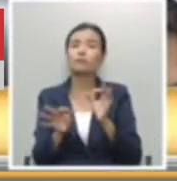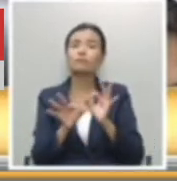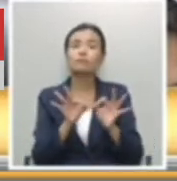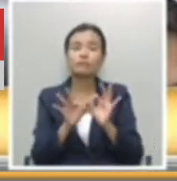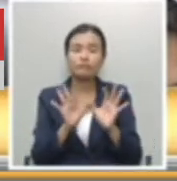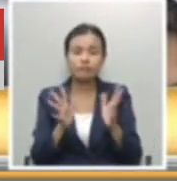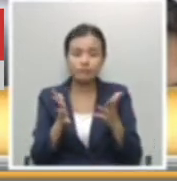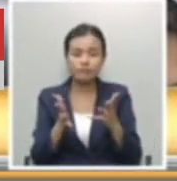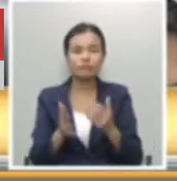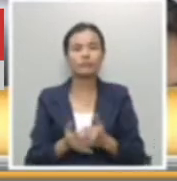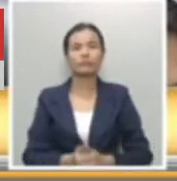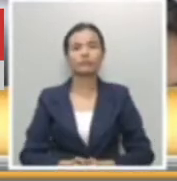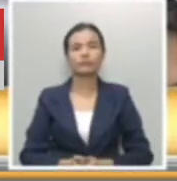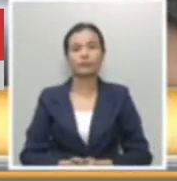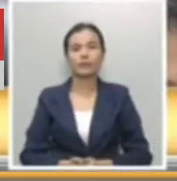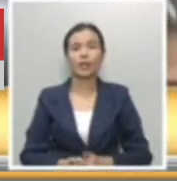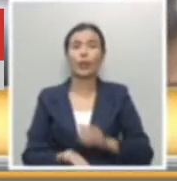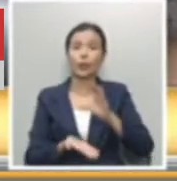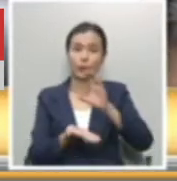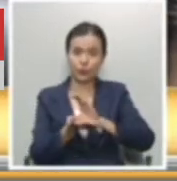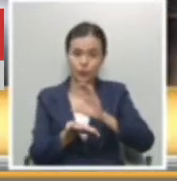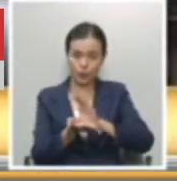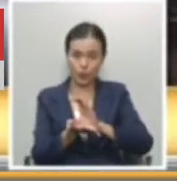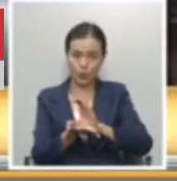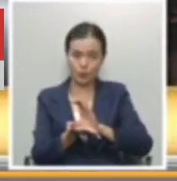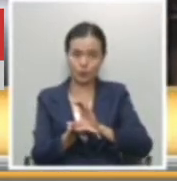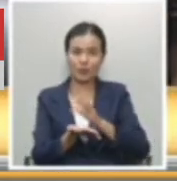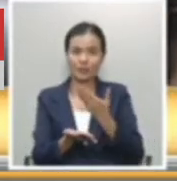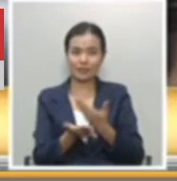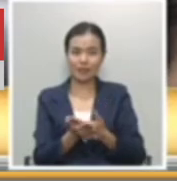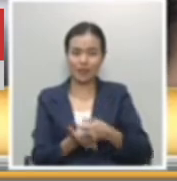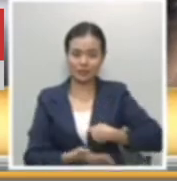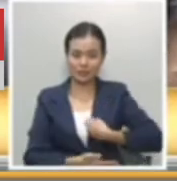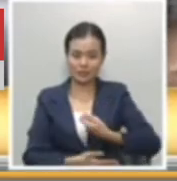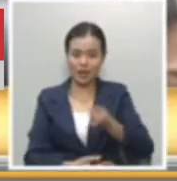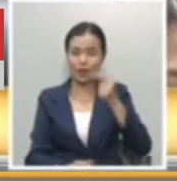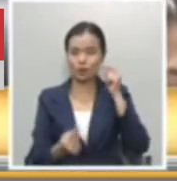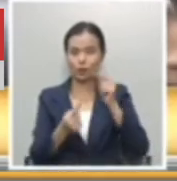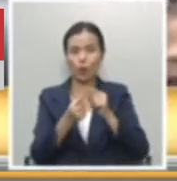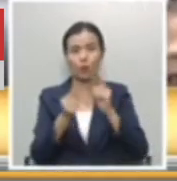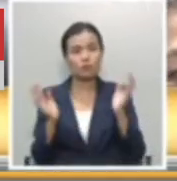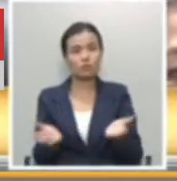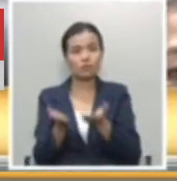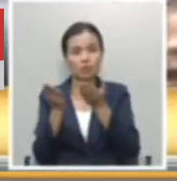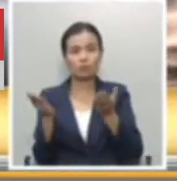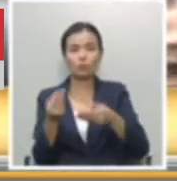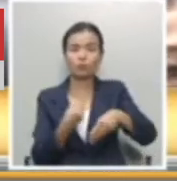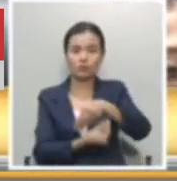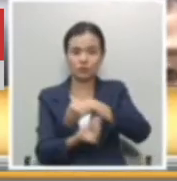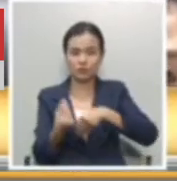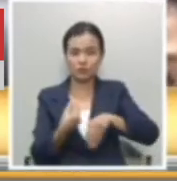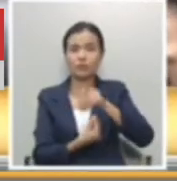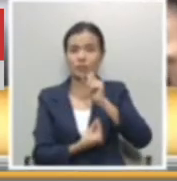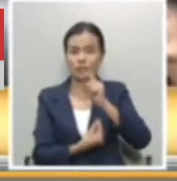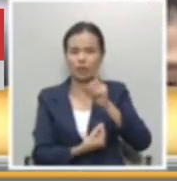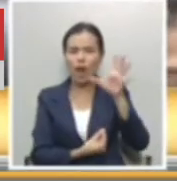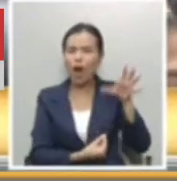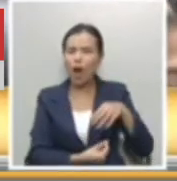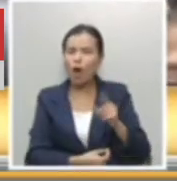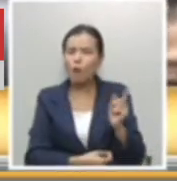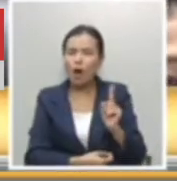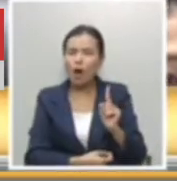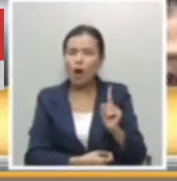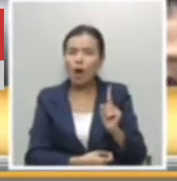ท่านประธานครับงบประมาณที่ใช้เพื่อการกระตุ้นเศรษฐกิจมาจากไหนครับ